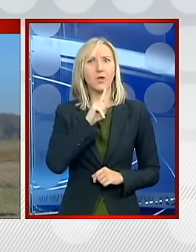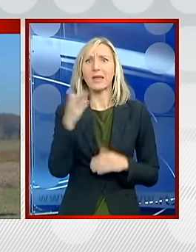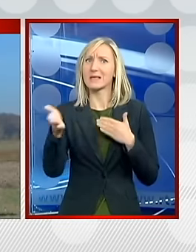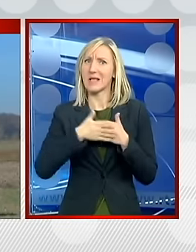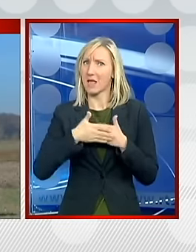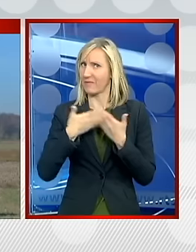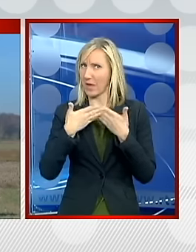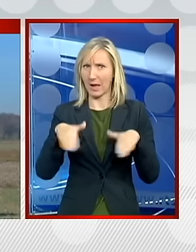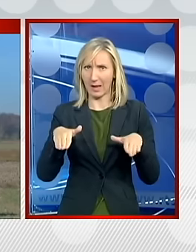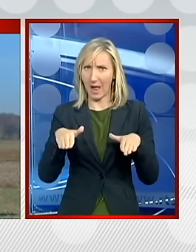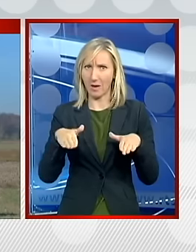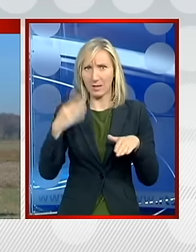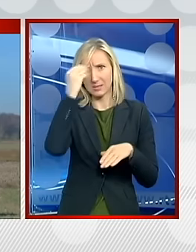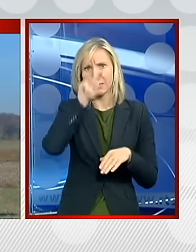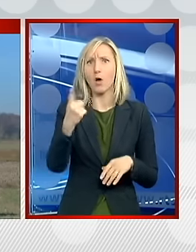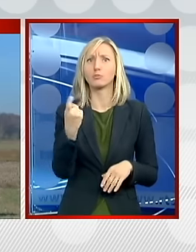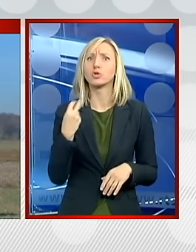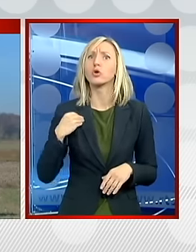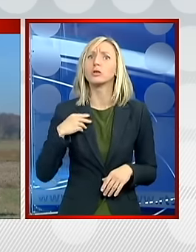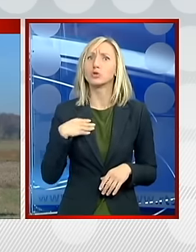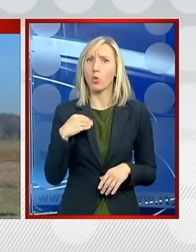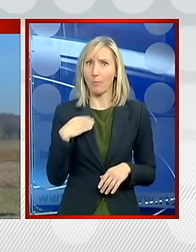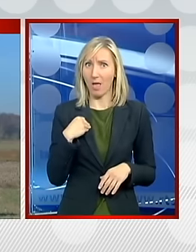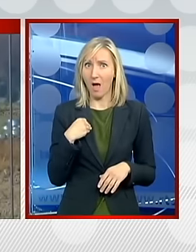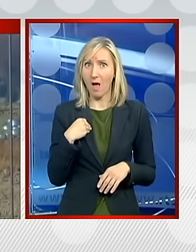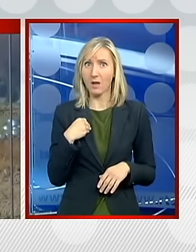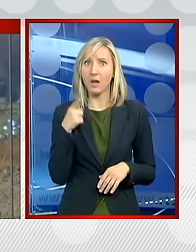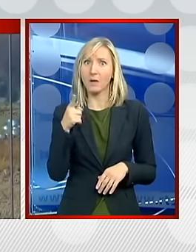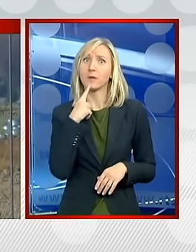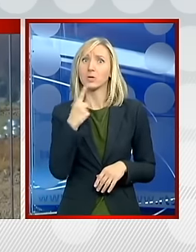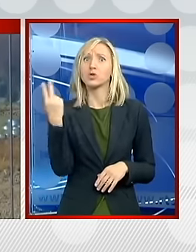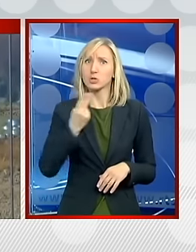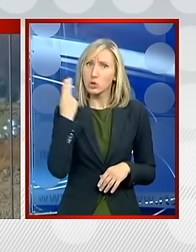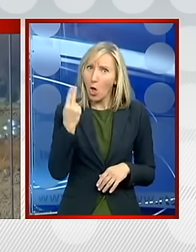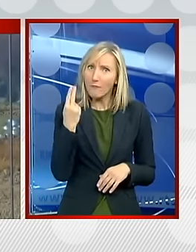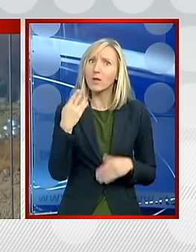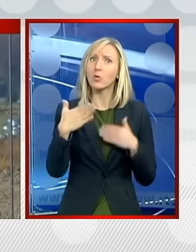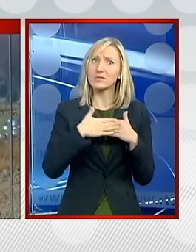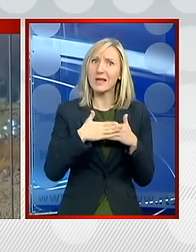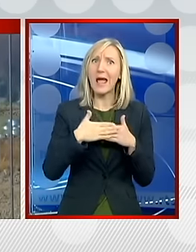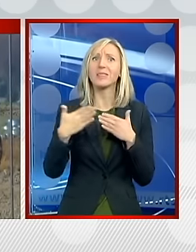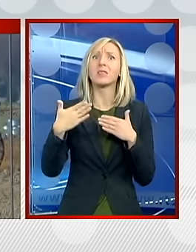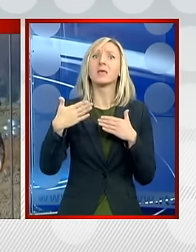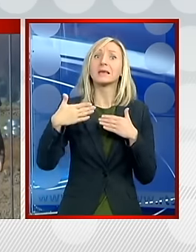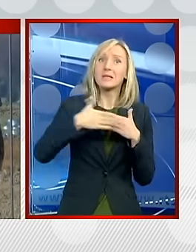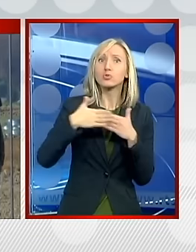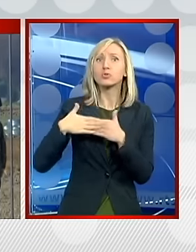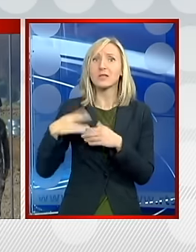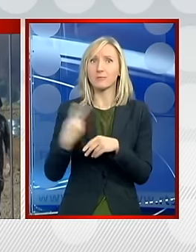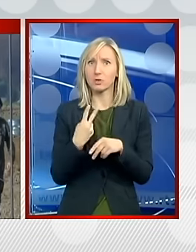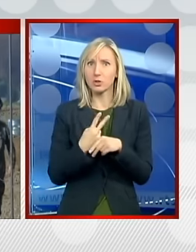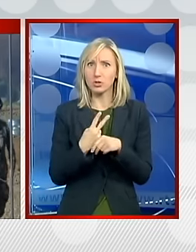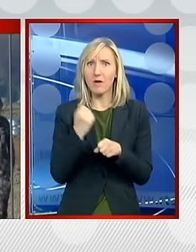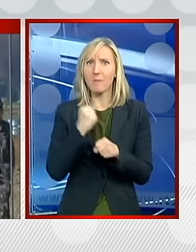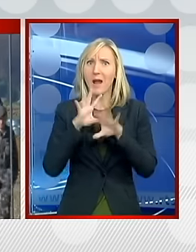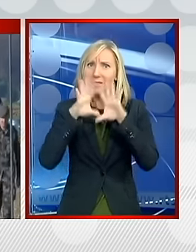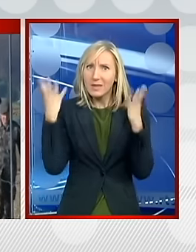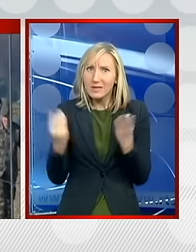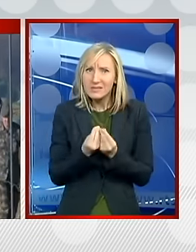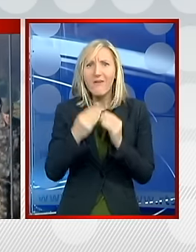Slovenija ne zatvara svoje granice, saopšteno je iz Ljubljane. Kako se navodi, i Slovenija u saradnji sa susednim državama preduzima sve mere